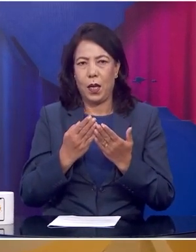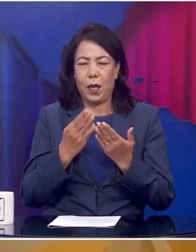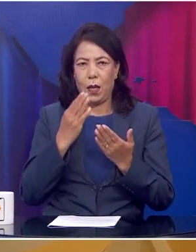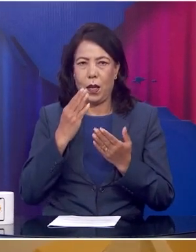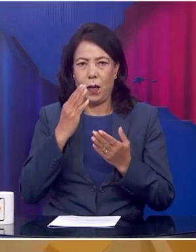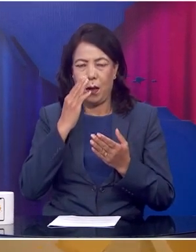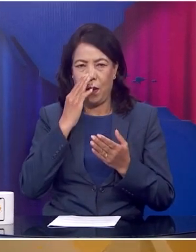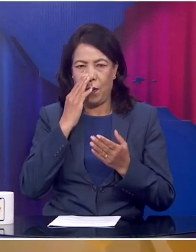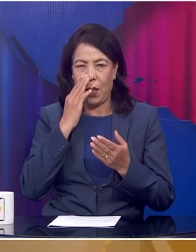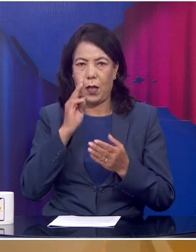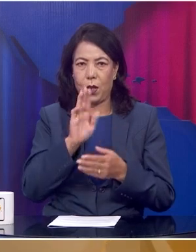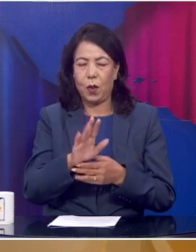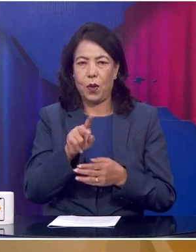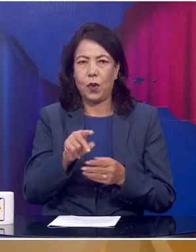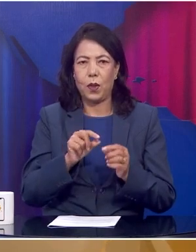यो फिल्डमा